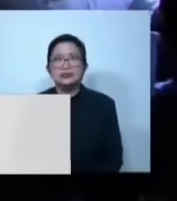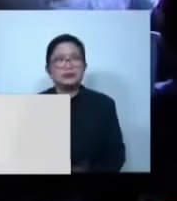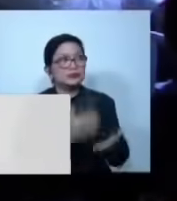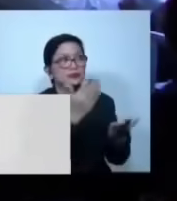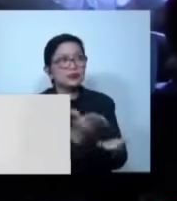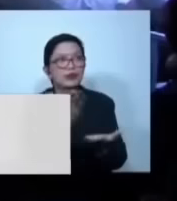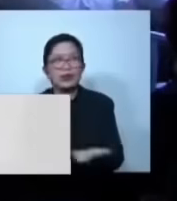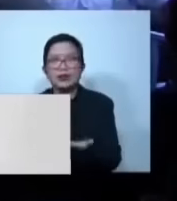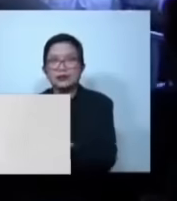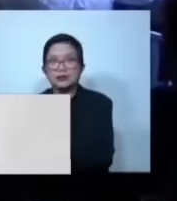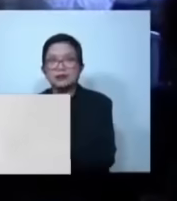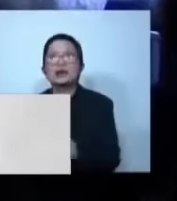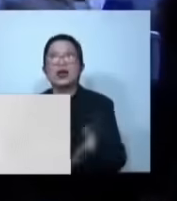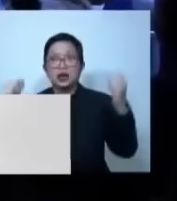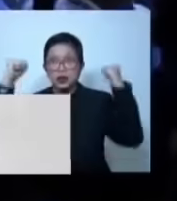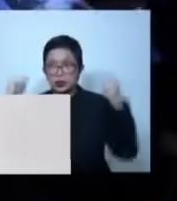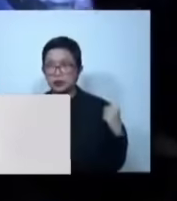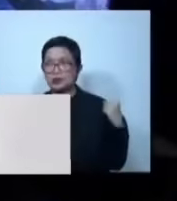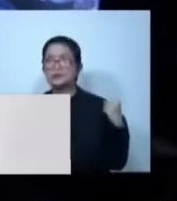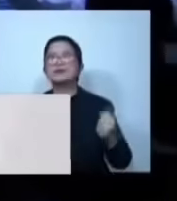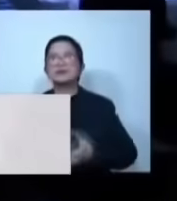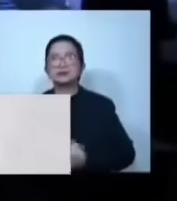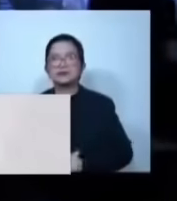bapak ibu hadirin disilakan untuk duduk